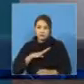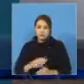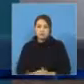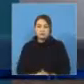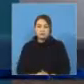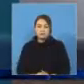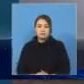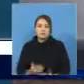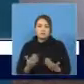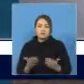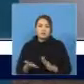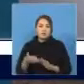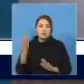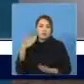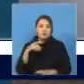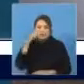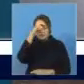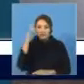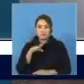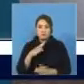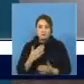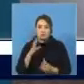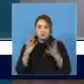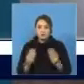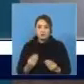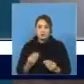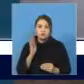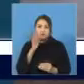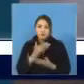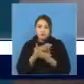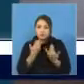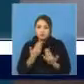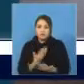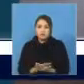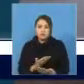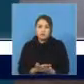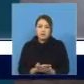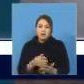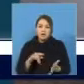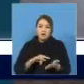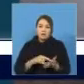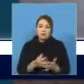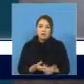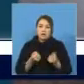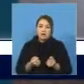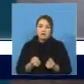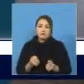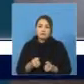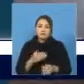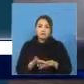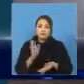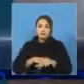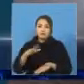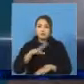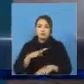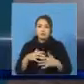Кейде ыссы күндері мысалға су болмай қалады құдықта, сондайда сарқып алып суды. Сондай кезде қиыншылықтар болды,